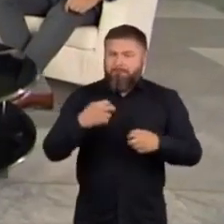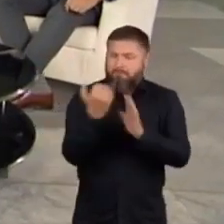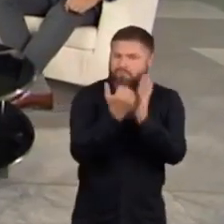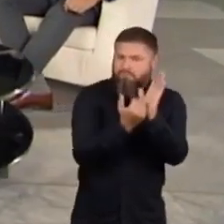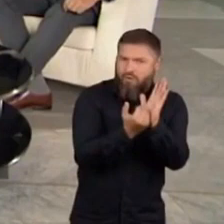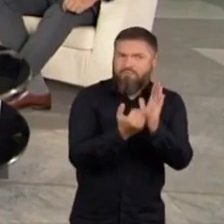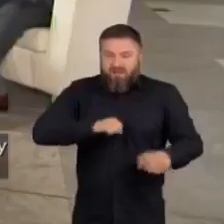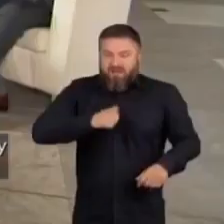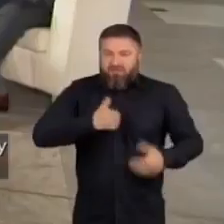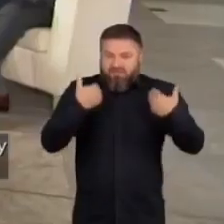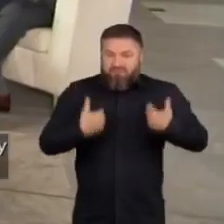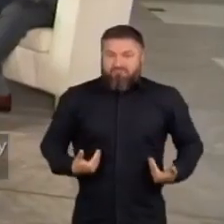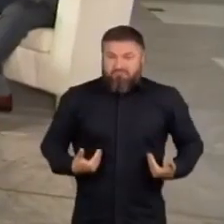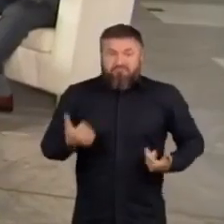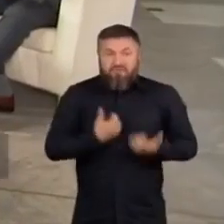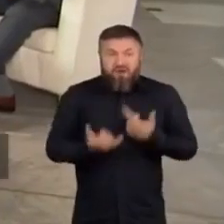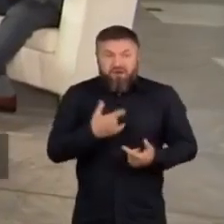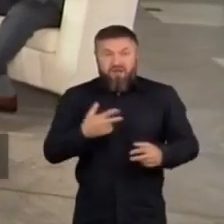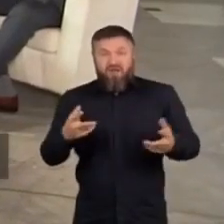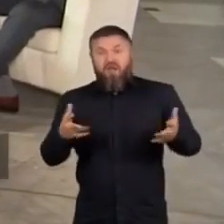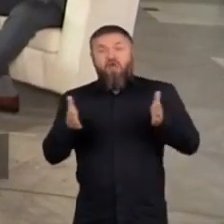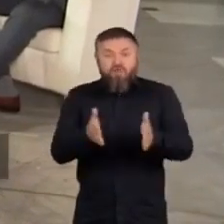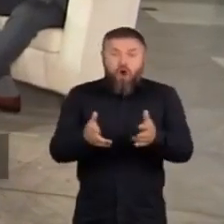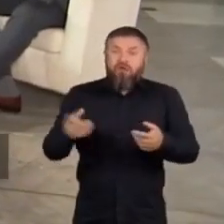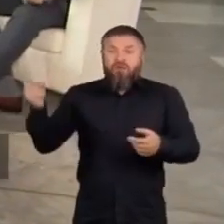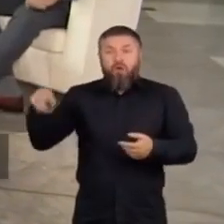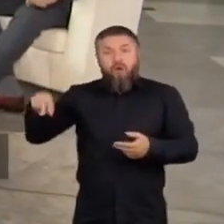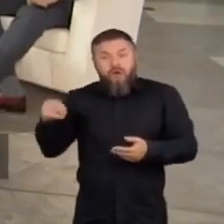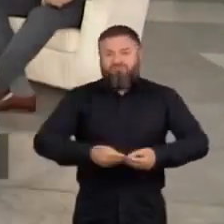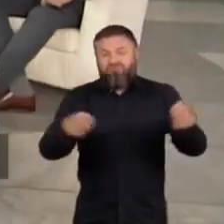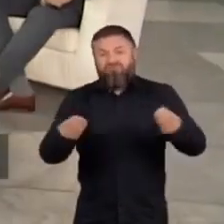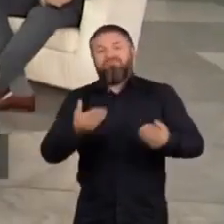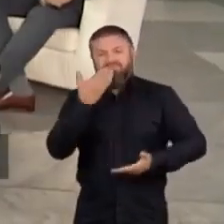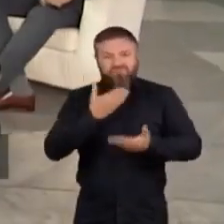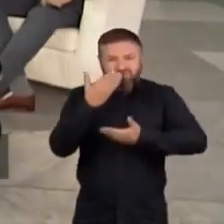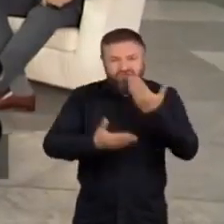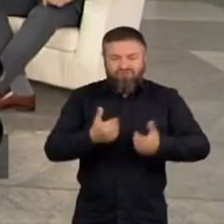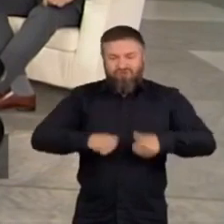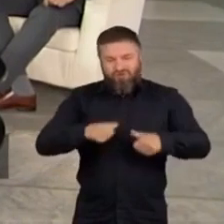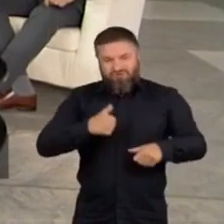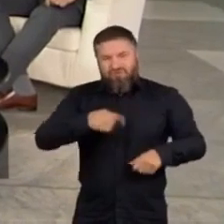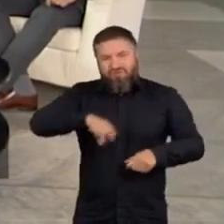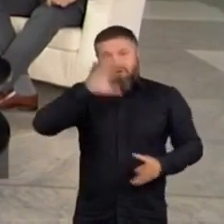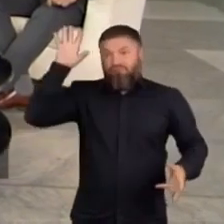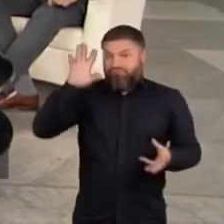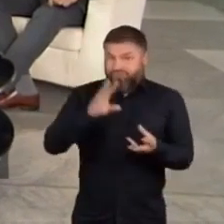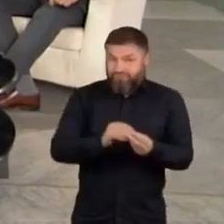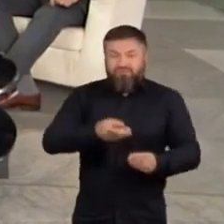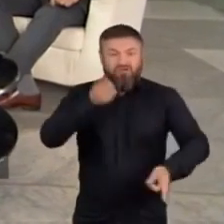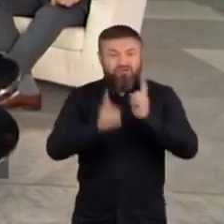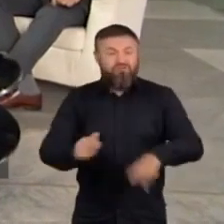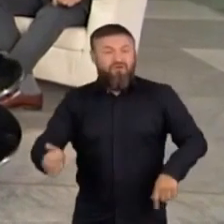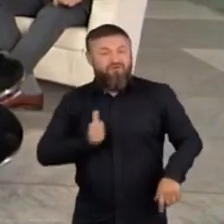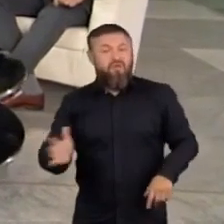utrzymania dróg krajowych, więc jeżeli nam coś tu przytną na drogi, to spokojnie damy radę. Życzmy będzie zatem, podsumowując,